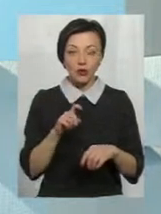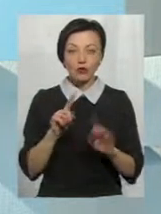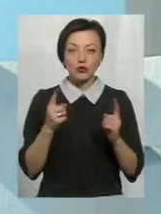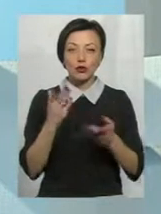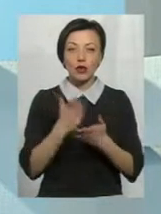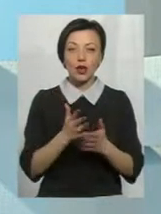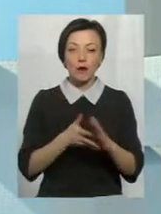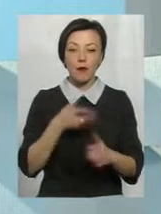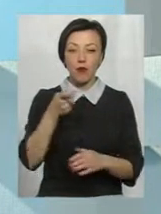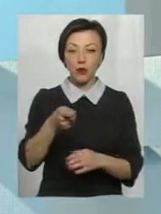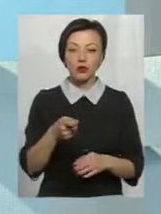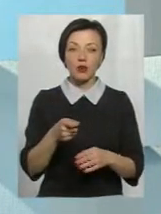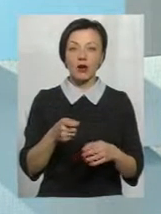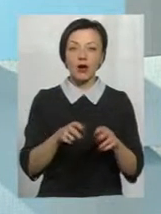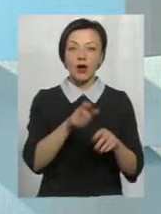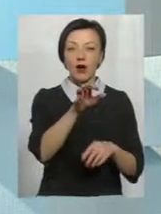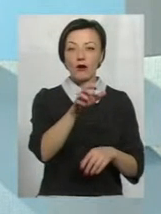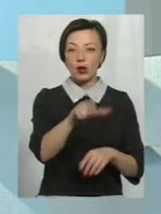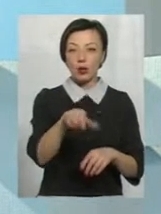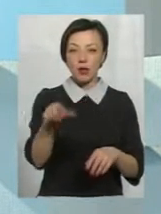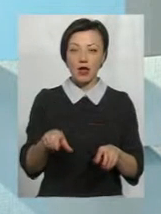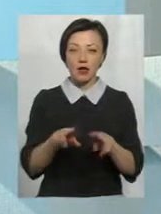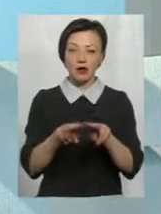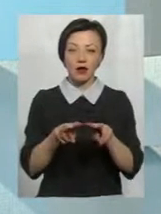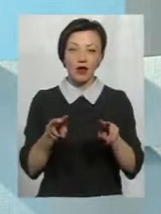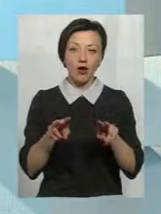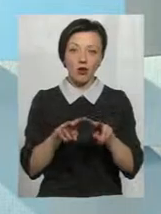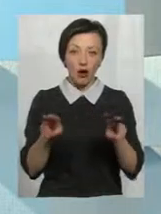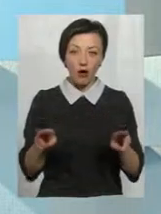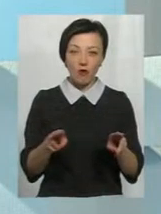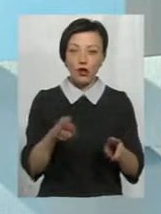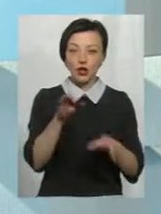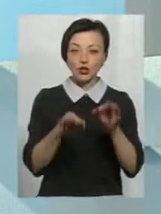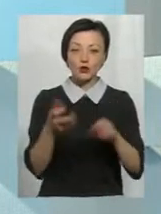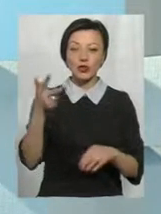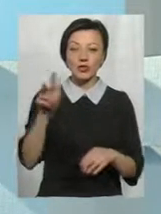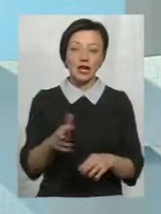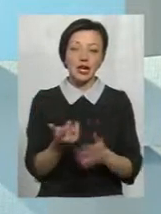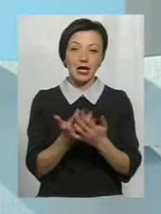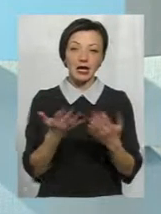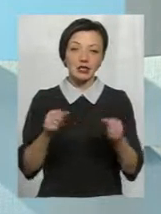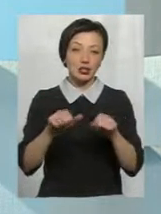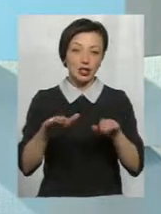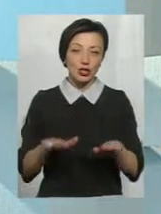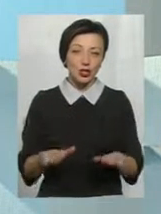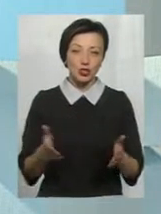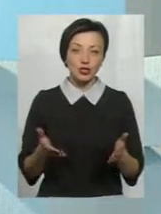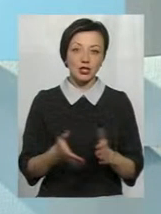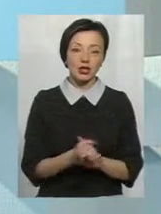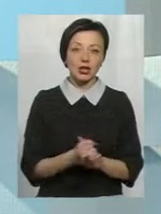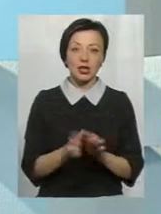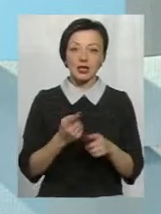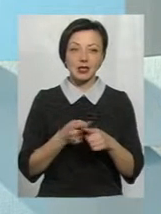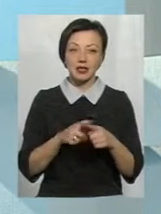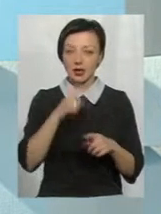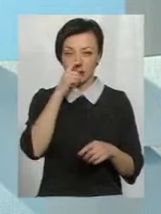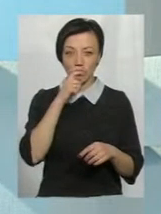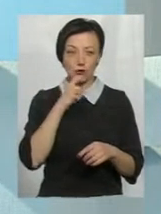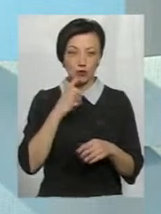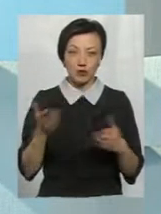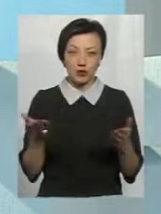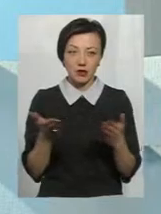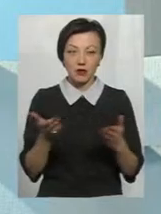позови від громадян абсолютно однакові, суд, один і той самий суд приймає три різних рішення, і це не зрозуміло, розумієте?